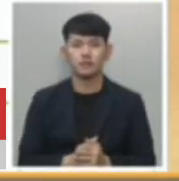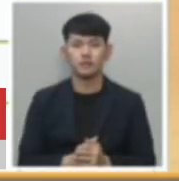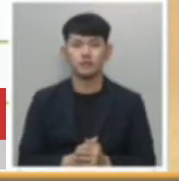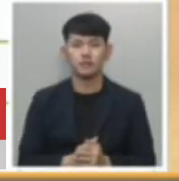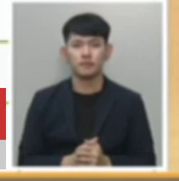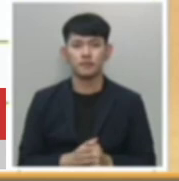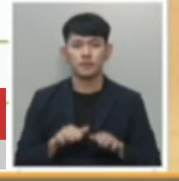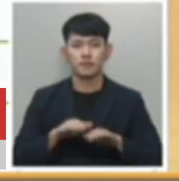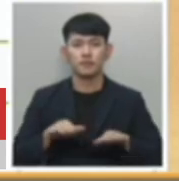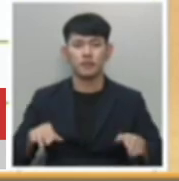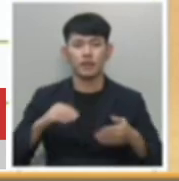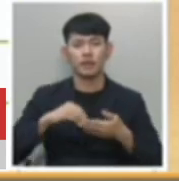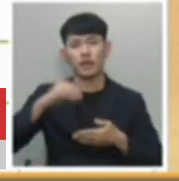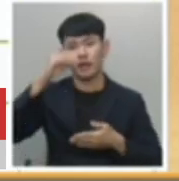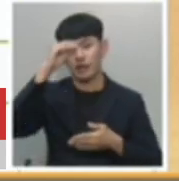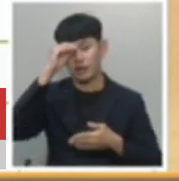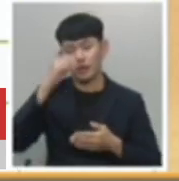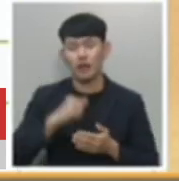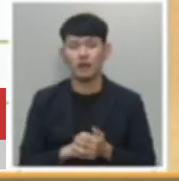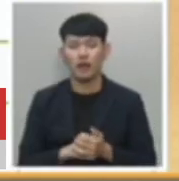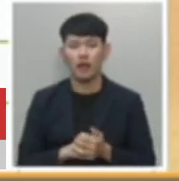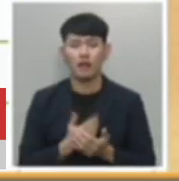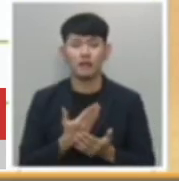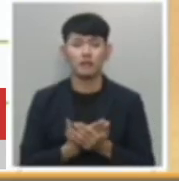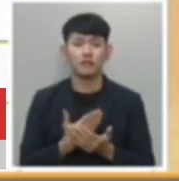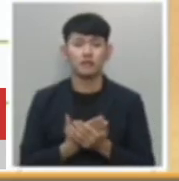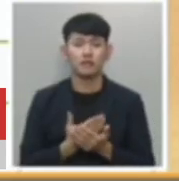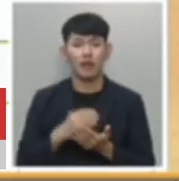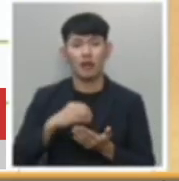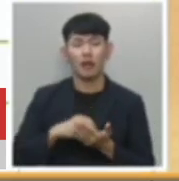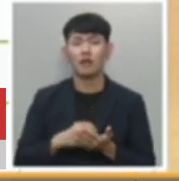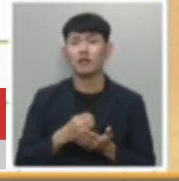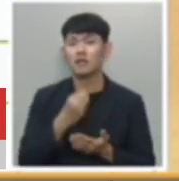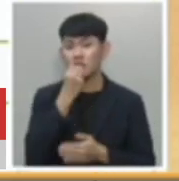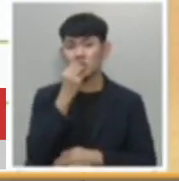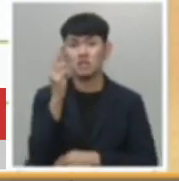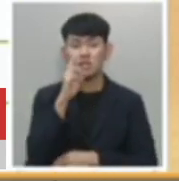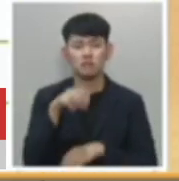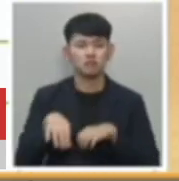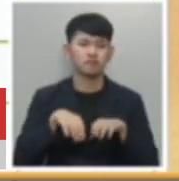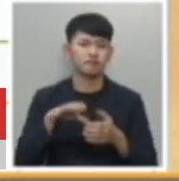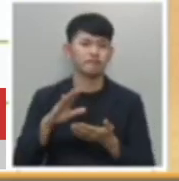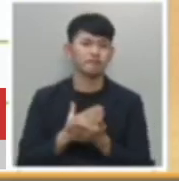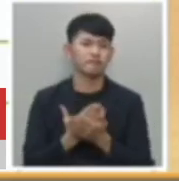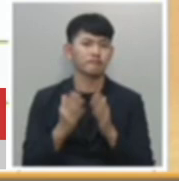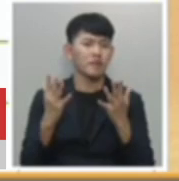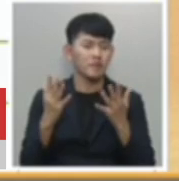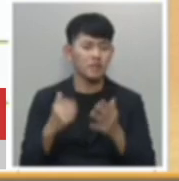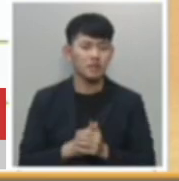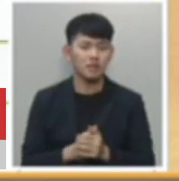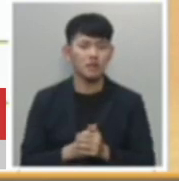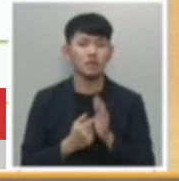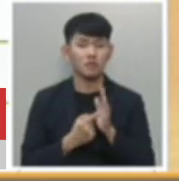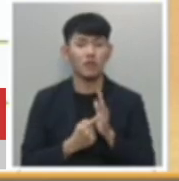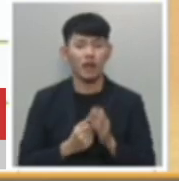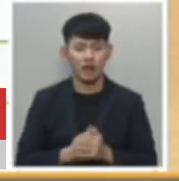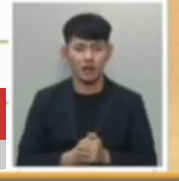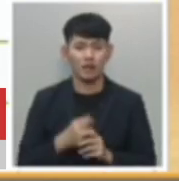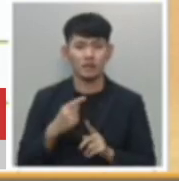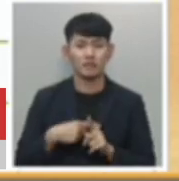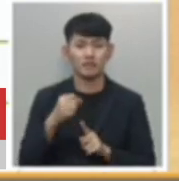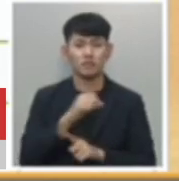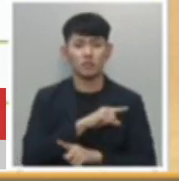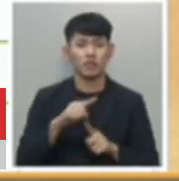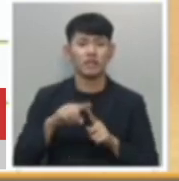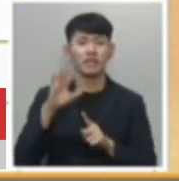านักเรียนกลุ่มนี้ไม่รับจัดสรรค่าอาหารกลางวันท่านดูนะครับมติครม.วันที่9ตุลาคม2542เขาต้องการให้นักเรียนได้ทุกค